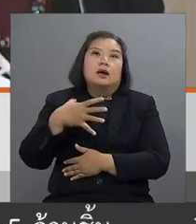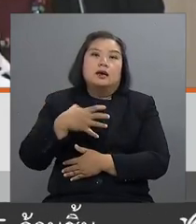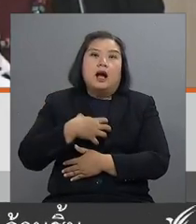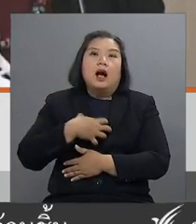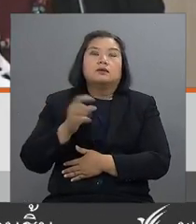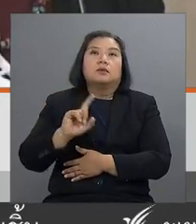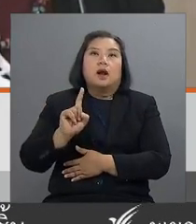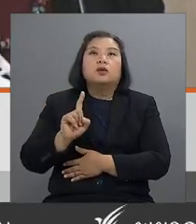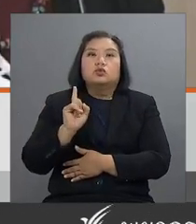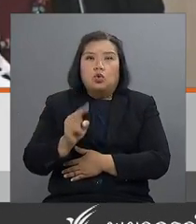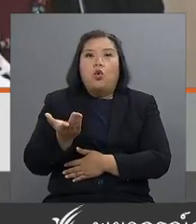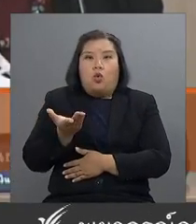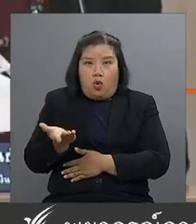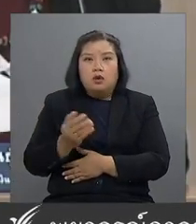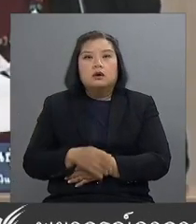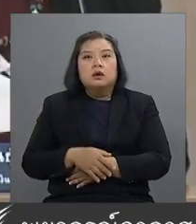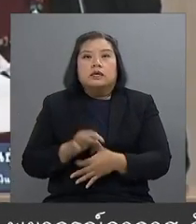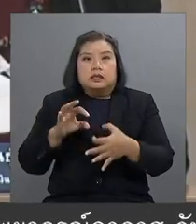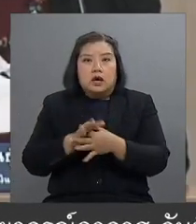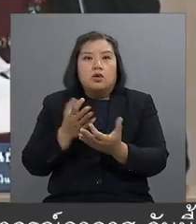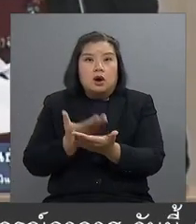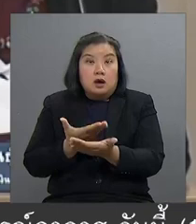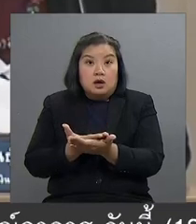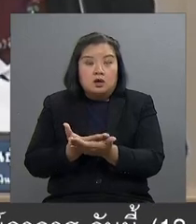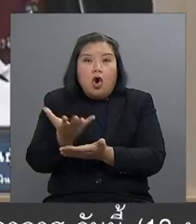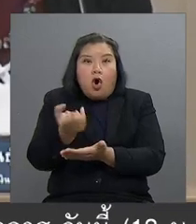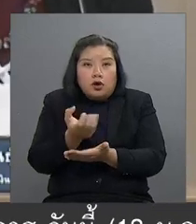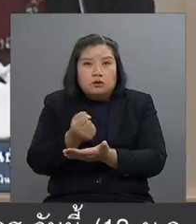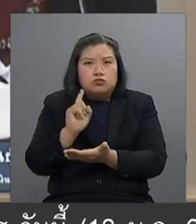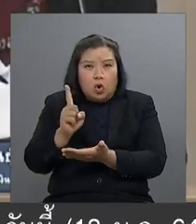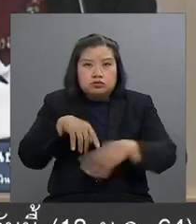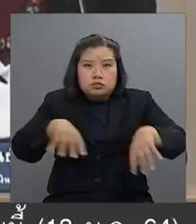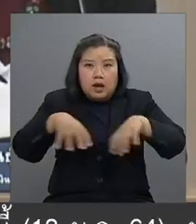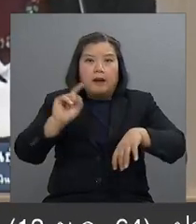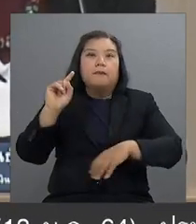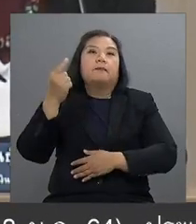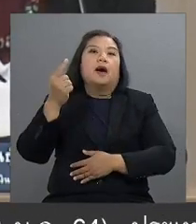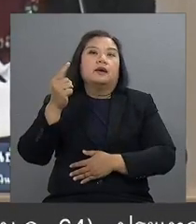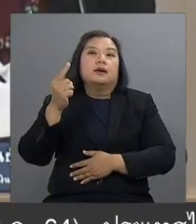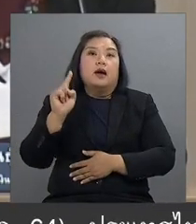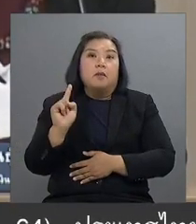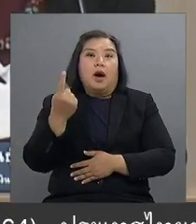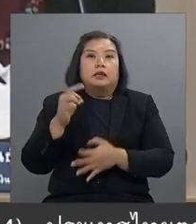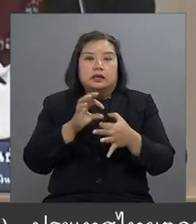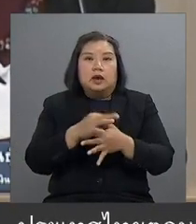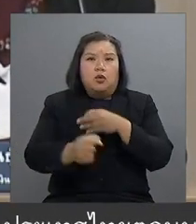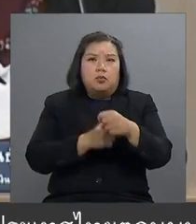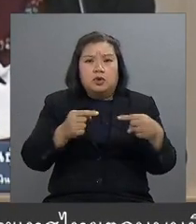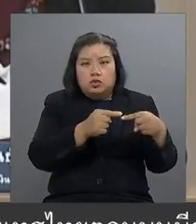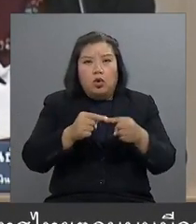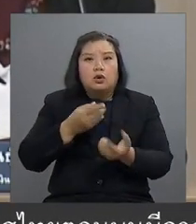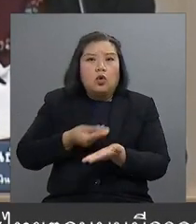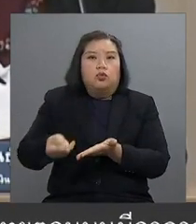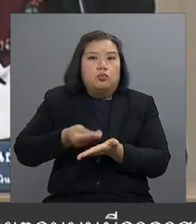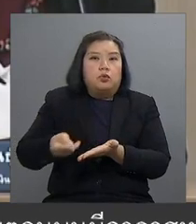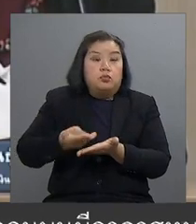เร่งปรับปรุงโครงสร้างหนี้ให้กับลูกนี่นะครับเพื่อที่จะตอบโจทย์ในระยะยาวให้กับลูกนี่นะครับเพราะฉะนั้นถ้า